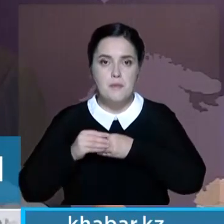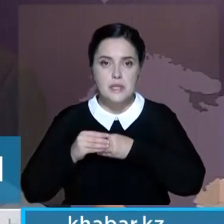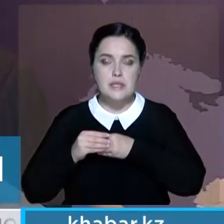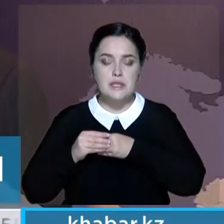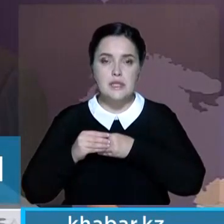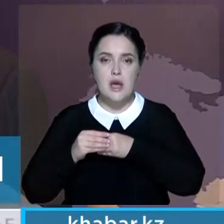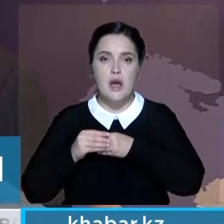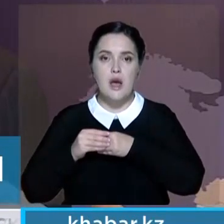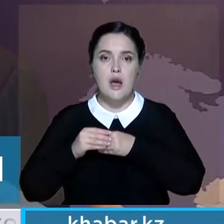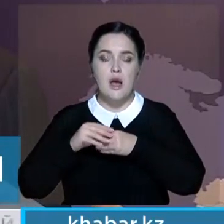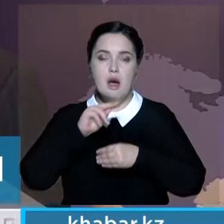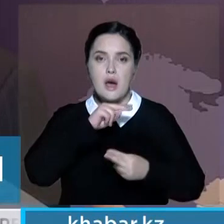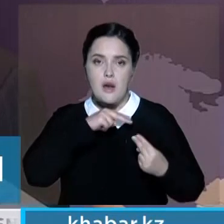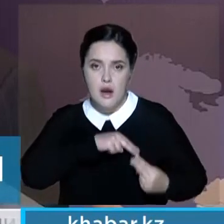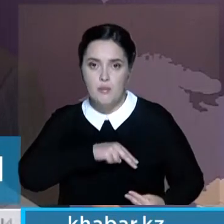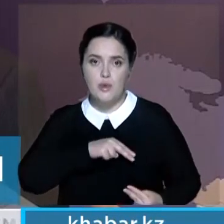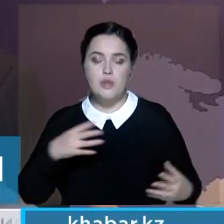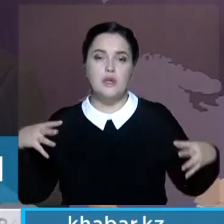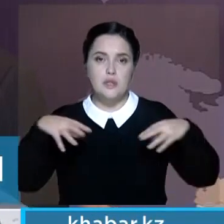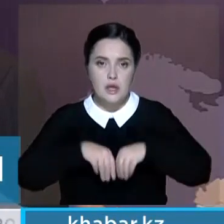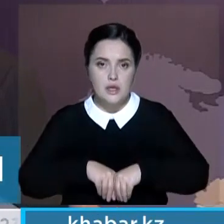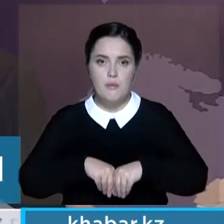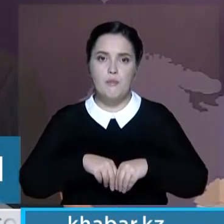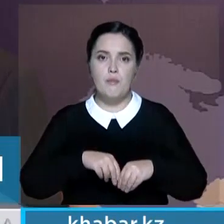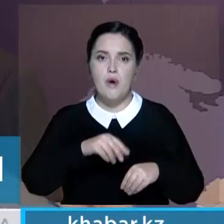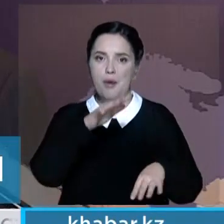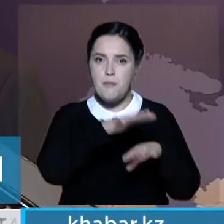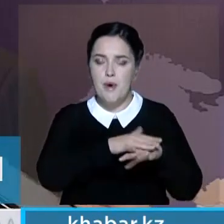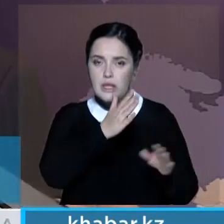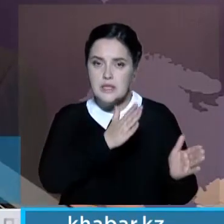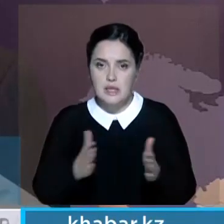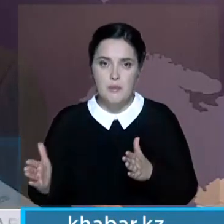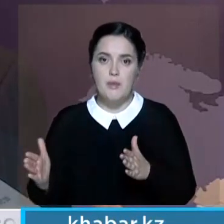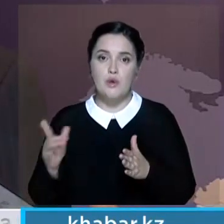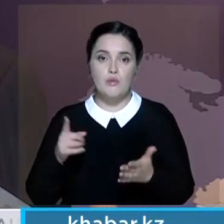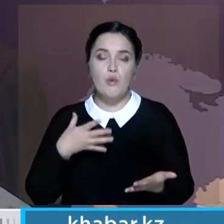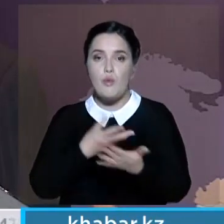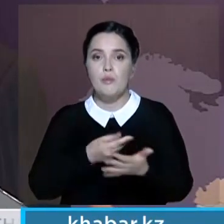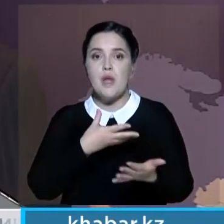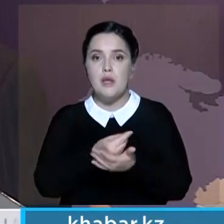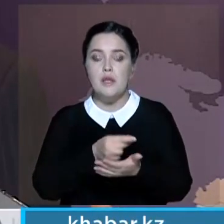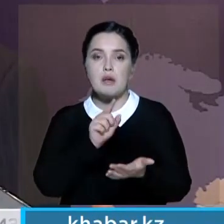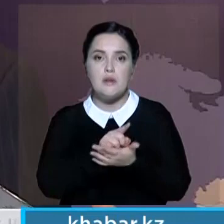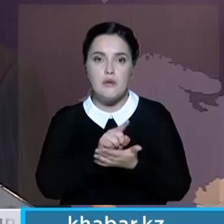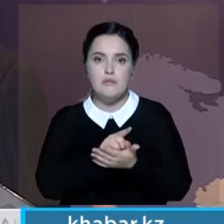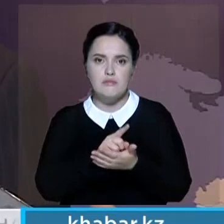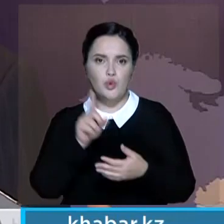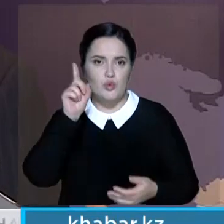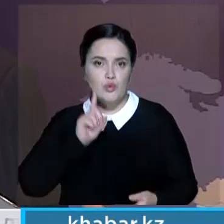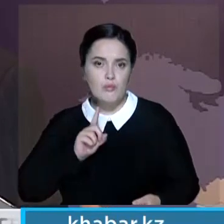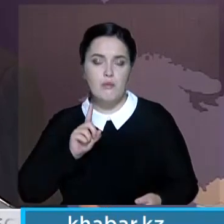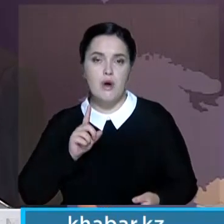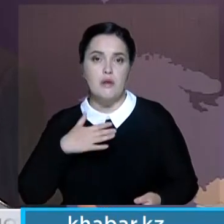провести совместную работу, синтегрироваться с операторами, с банковскими системами, чтобы уплата налогов проводилась в один клик. Это